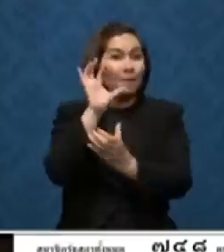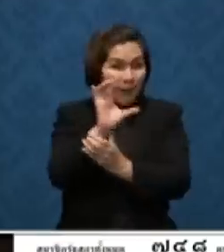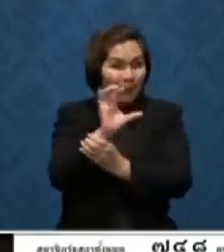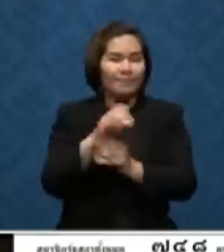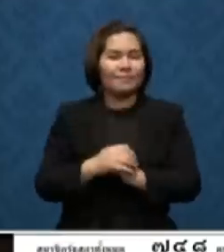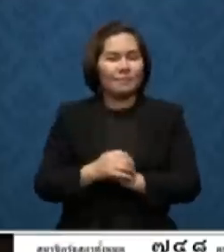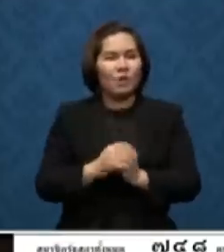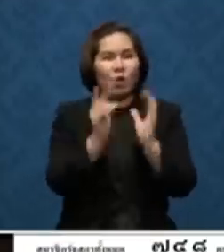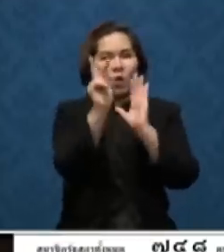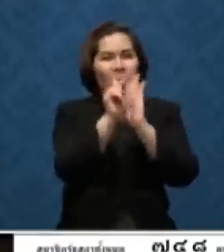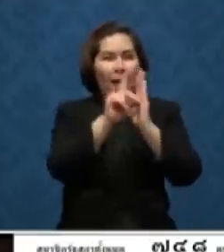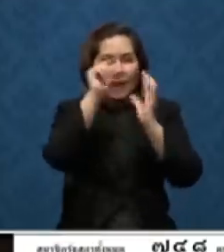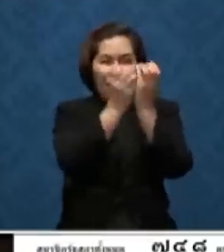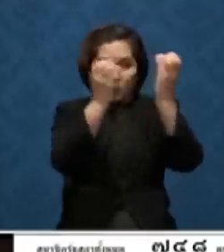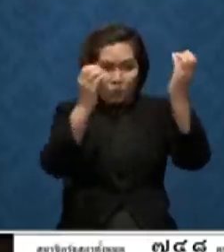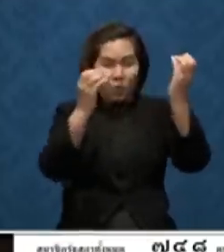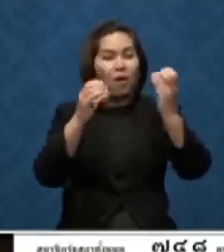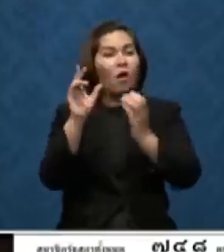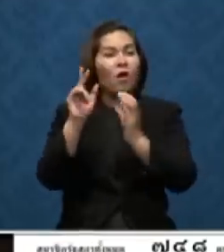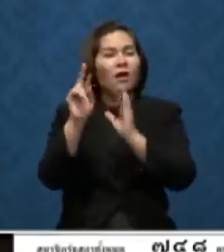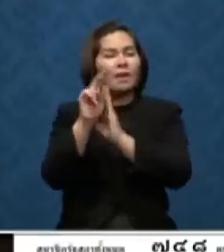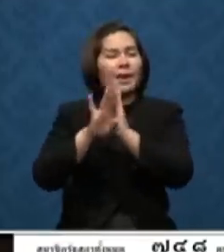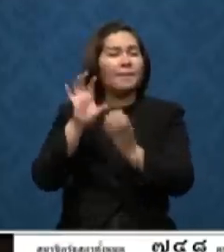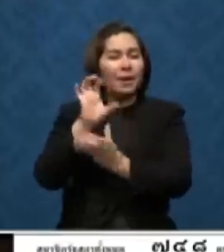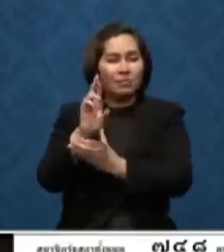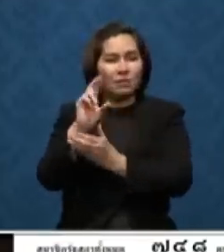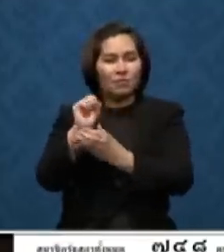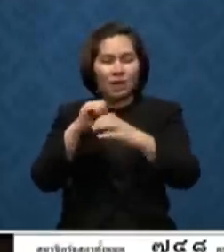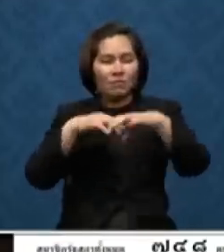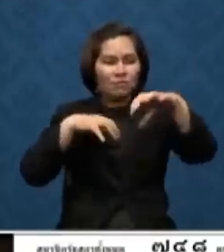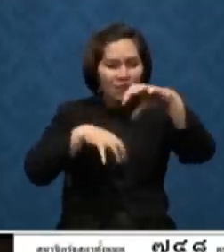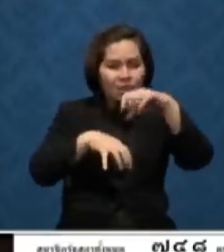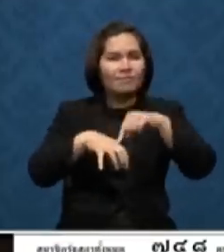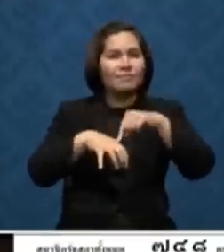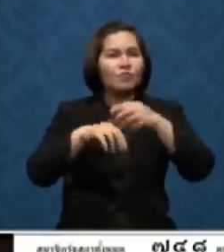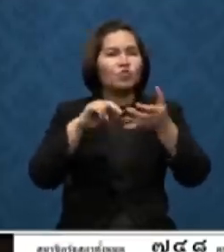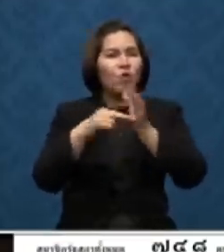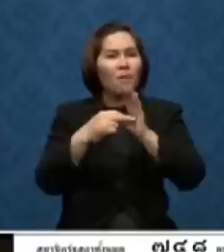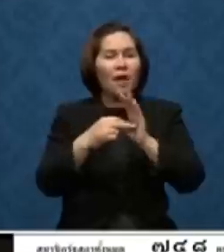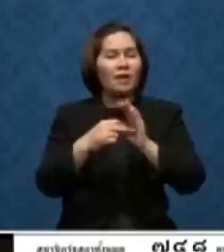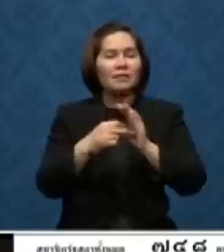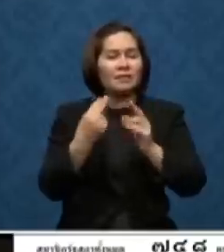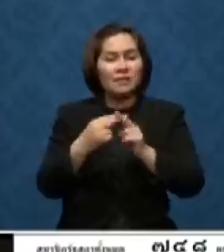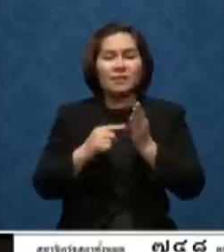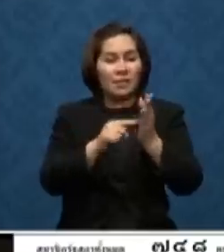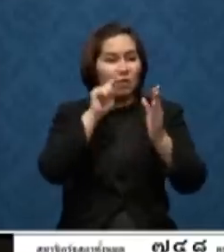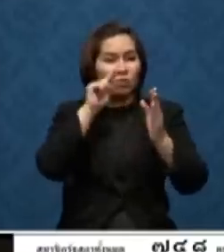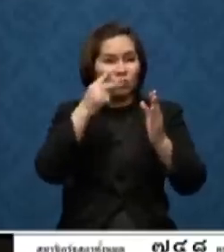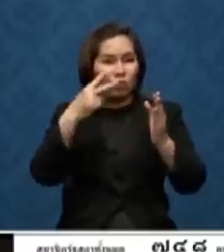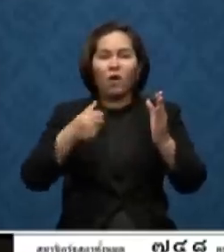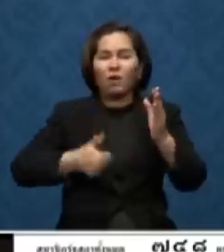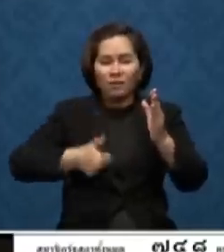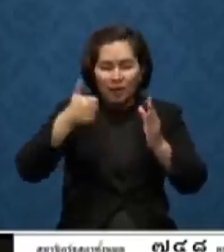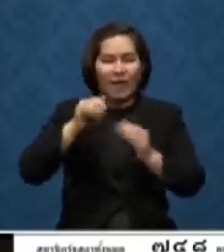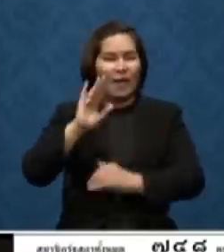ภายใต้รัฐธรรมนูญเราจึงไม่มีบทบัญญัติใดๆเลยที่ห้ามในการเสนอชื่อมากกว่า 1ครั้งการ